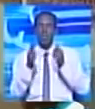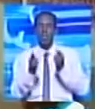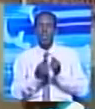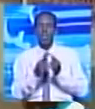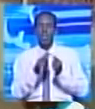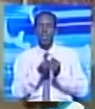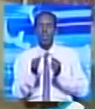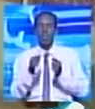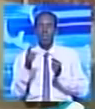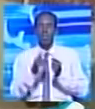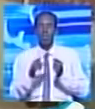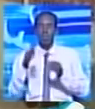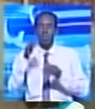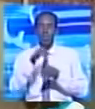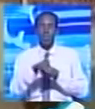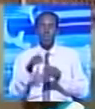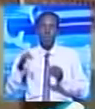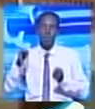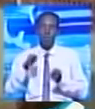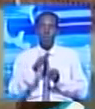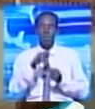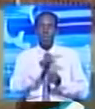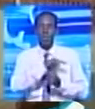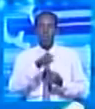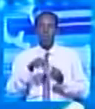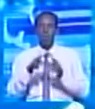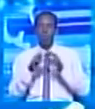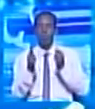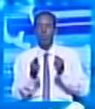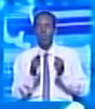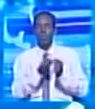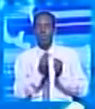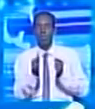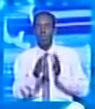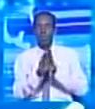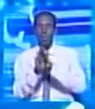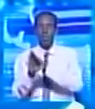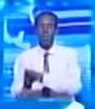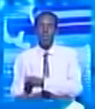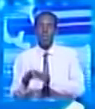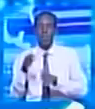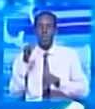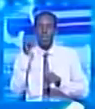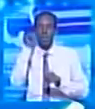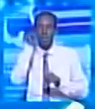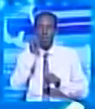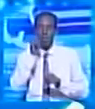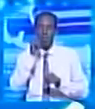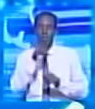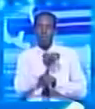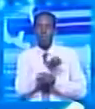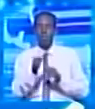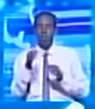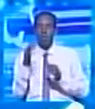d'arrêt extradé ce soir vers la France, son pays d'origine. Les femmes parlementaires ont organisé